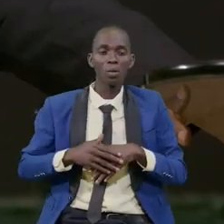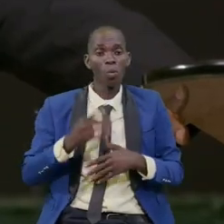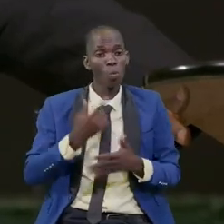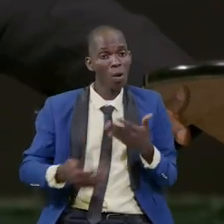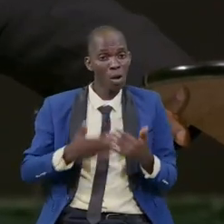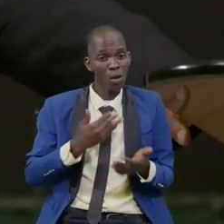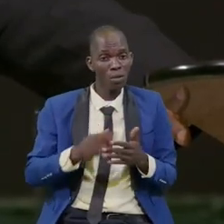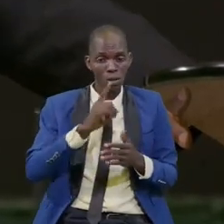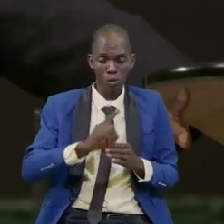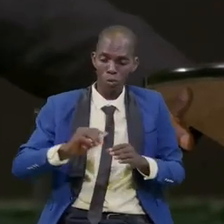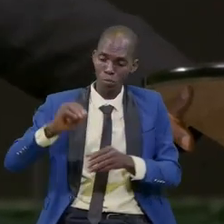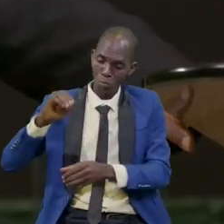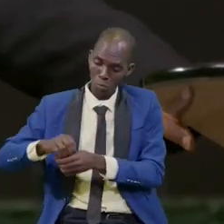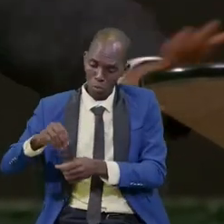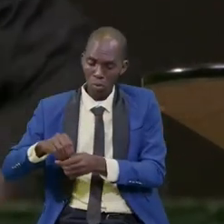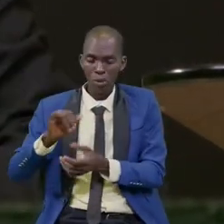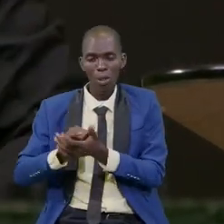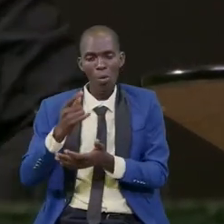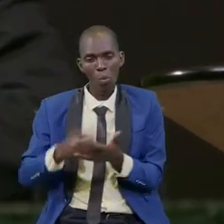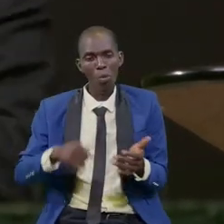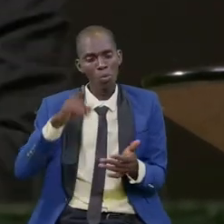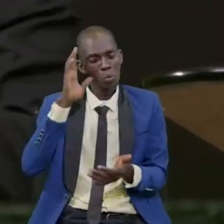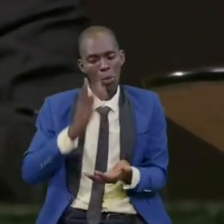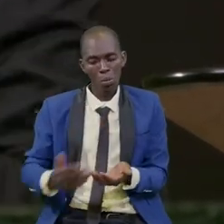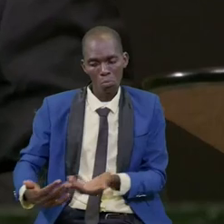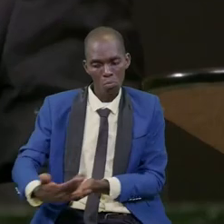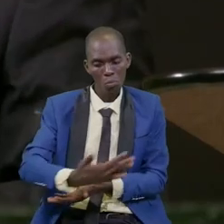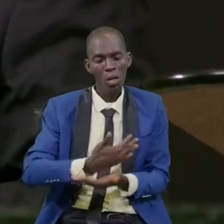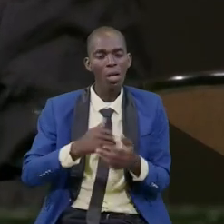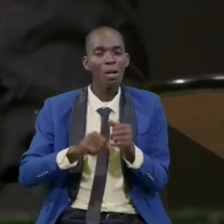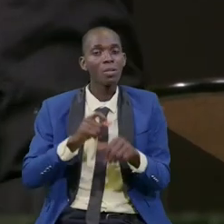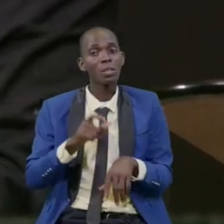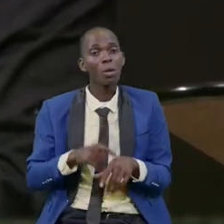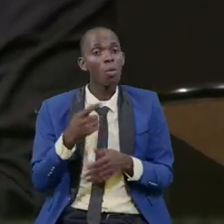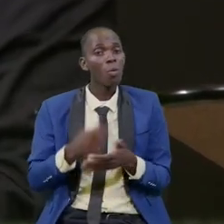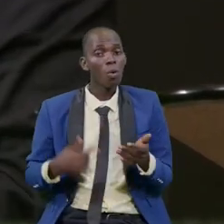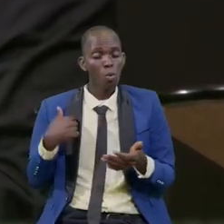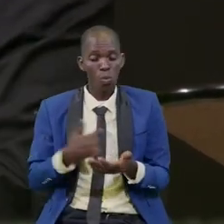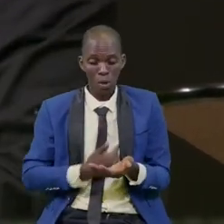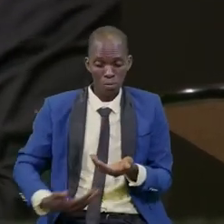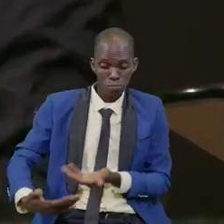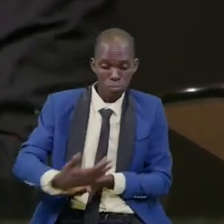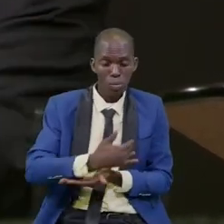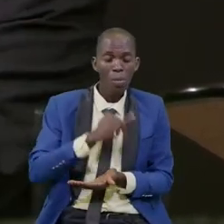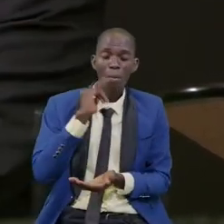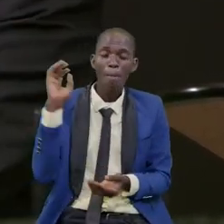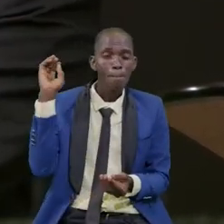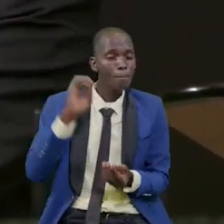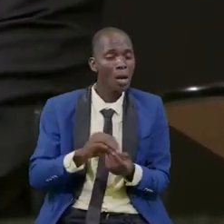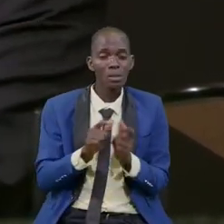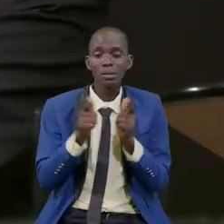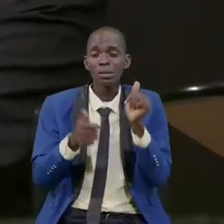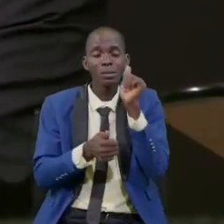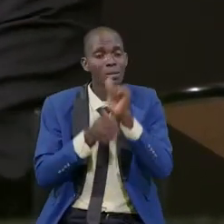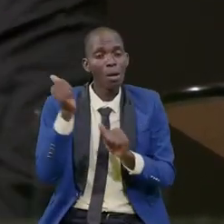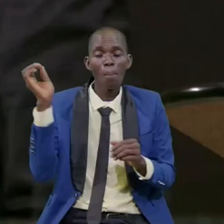sème, c'est ce qu'on moissonne à tout moment. Au fait, ce qu'on moissonne est plus gros, est plus grand, c'est